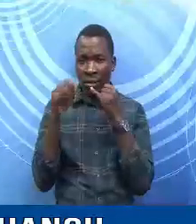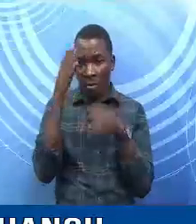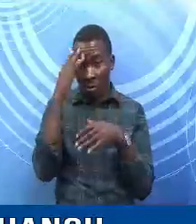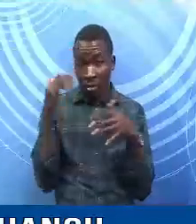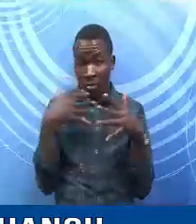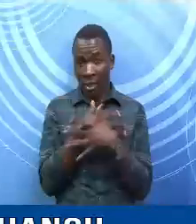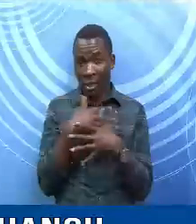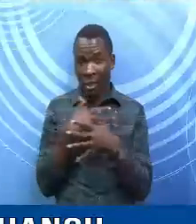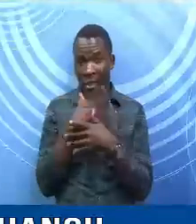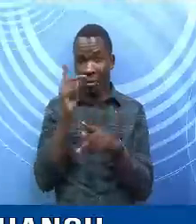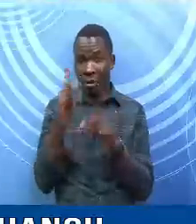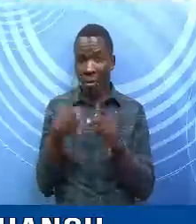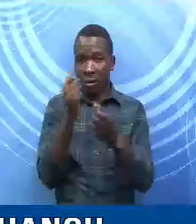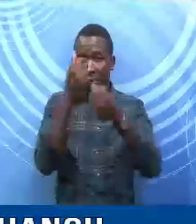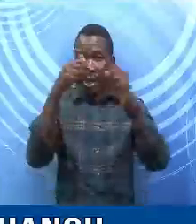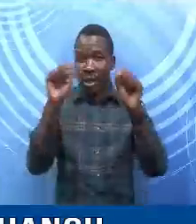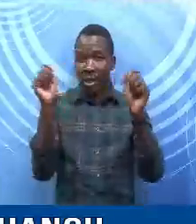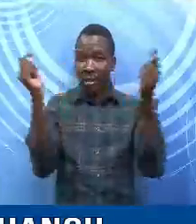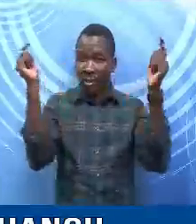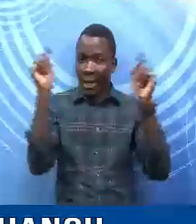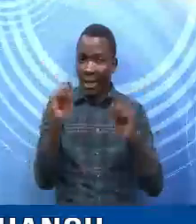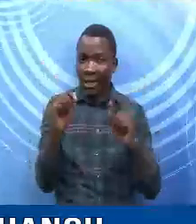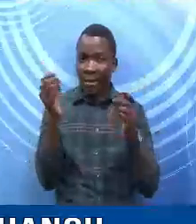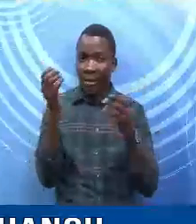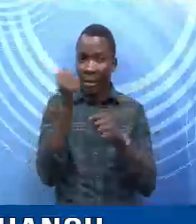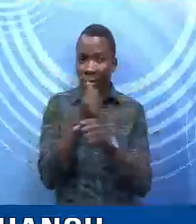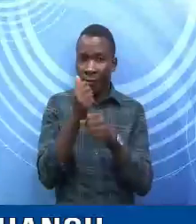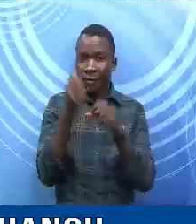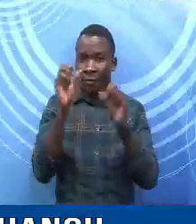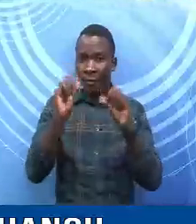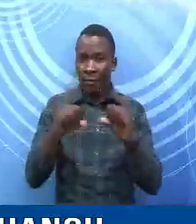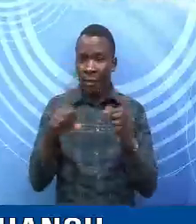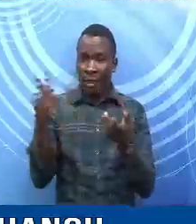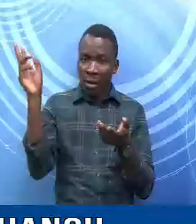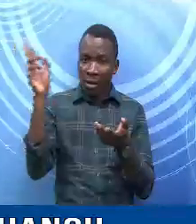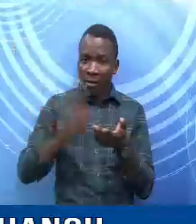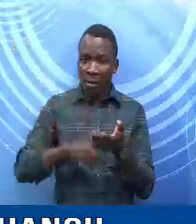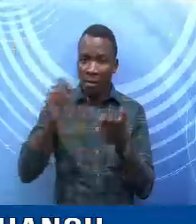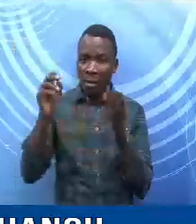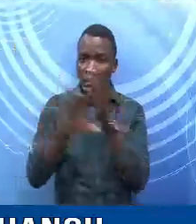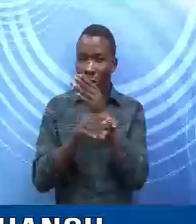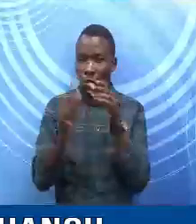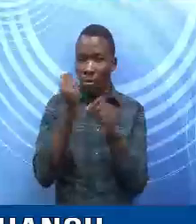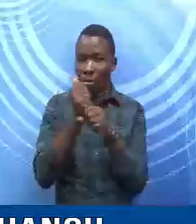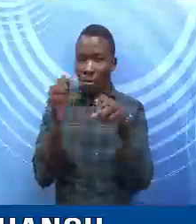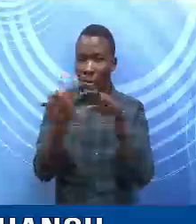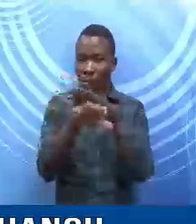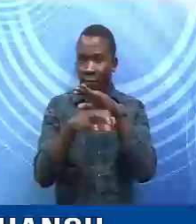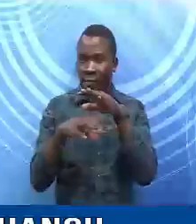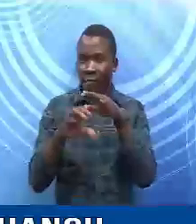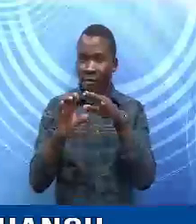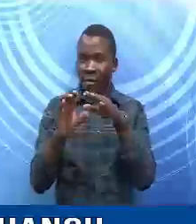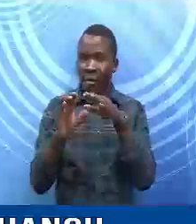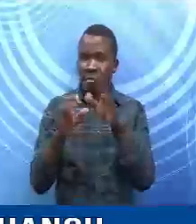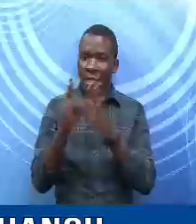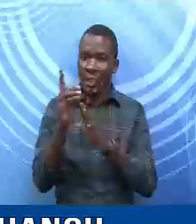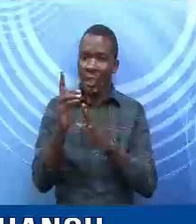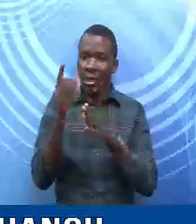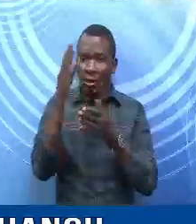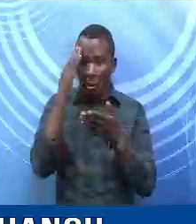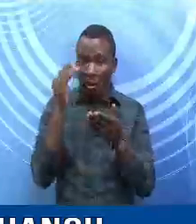bagarutse babagirira nabi abaturage bashimangira ko ubujura bukorerwa muri aka gace bwafashe indi ntera dore ko ngo hagaragara abantu ku manywa bitwaza inzembe bambura